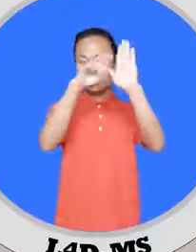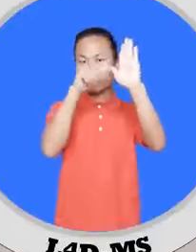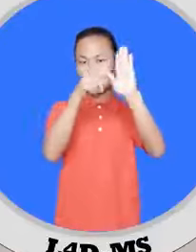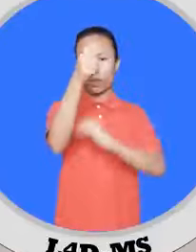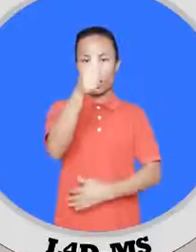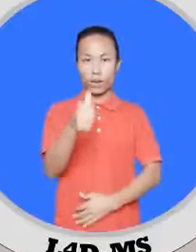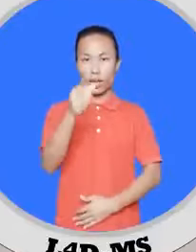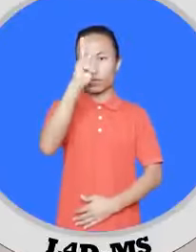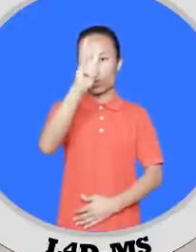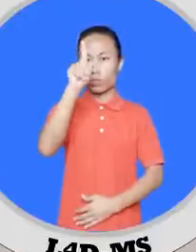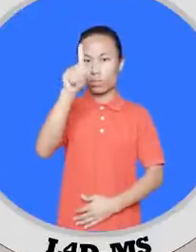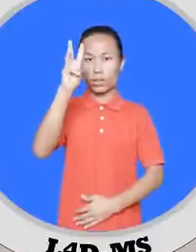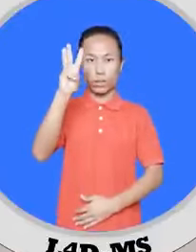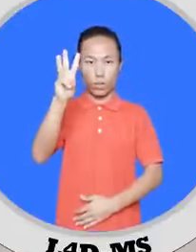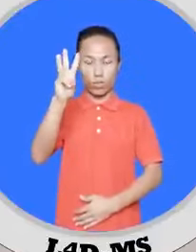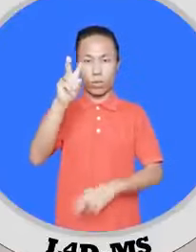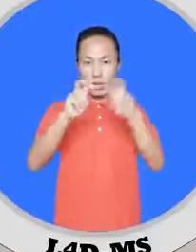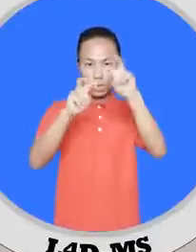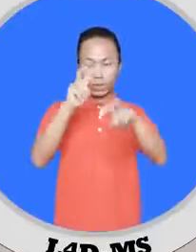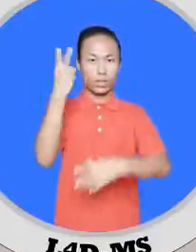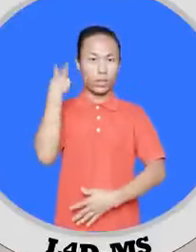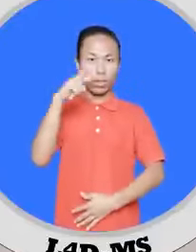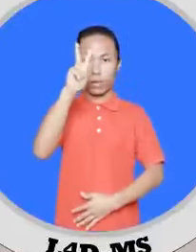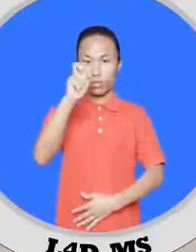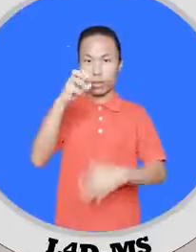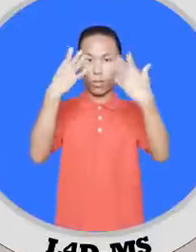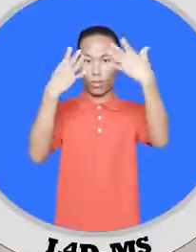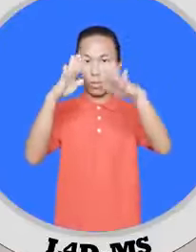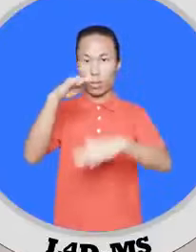313ယောက်က like လုပ်ထားတာကိုတွေ့ရပြီးတော့ viewer ကတော့